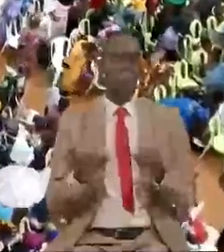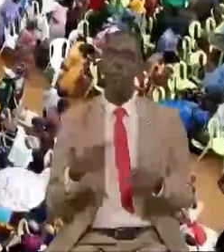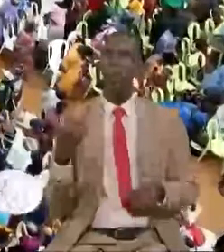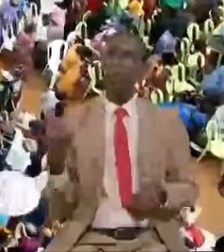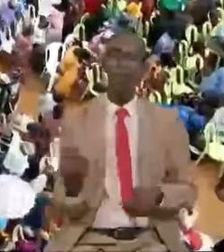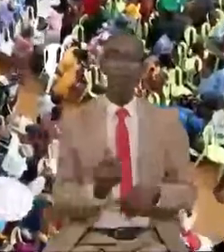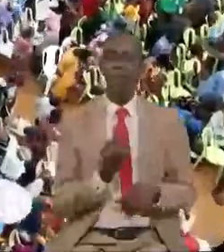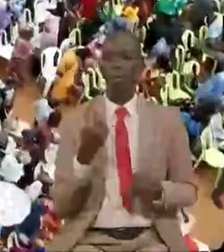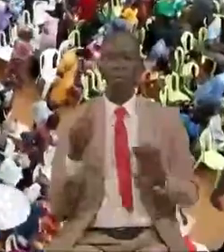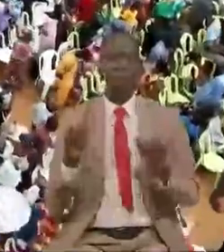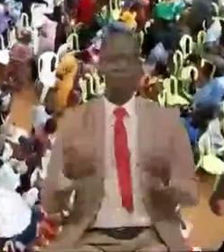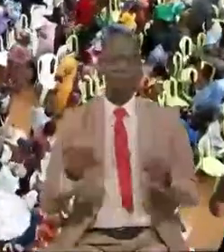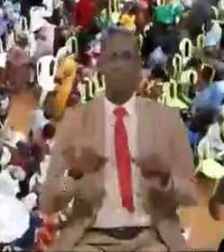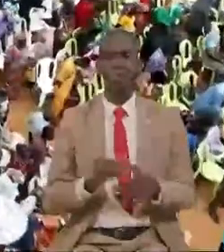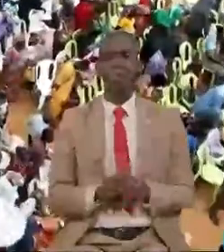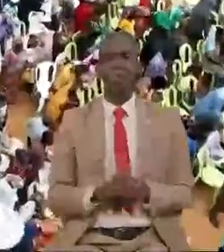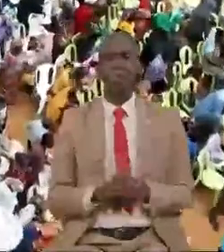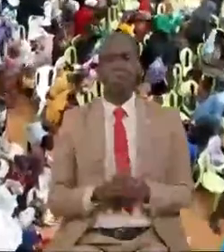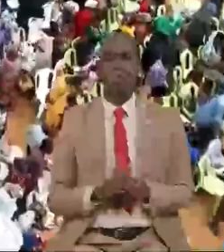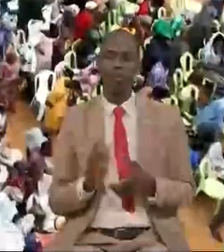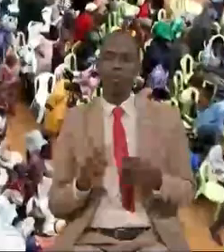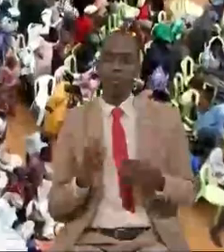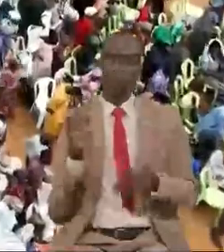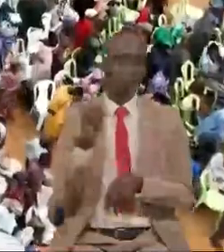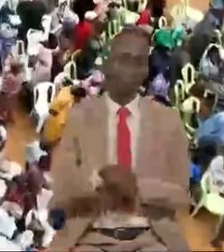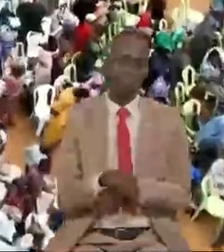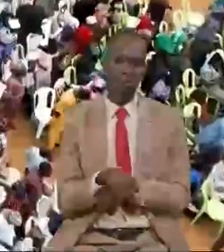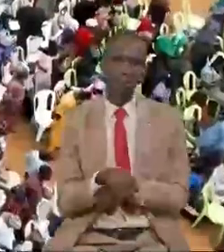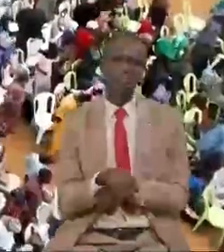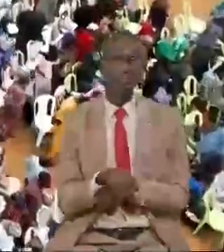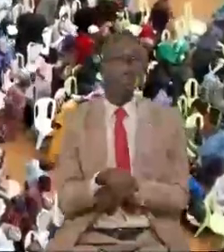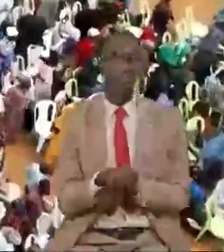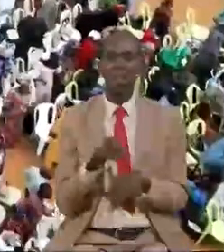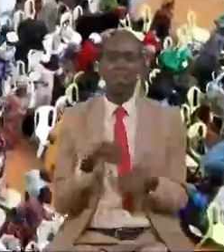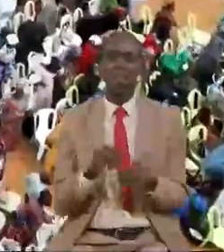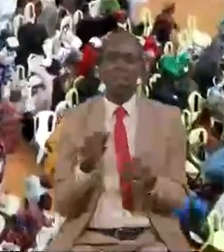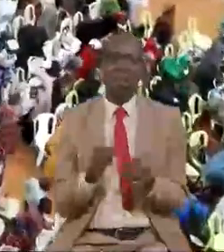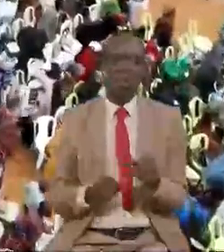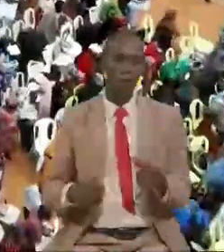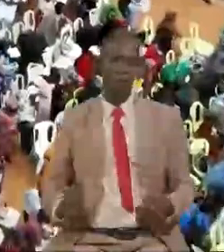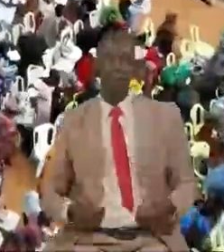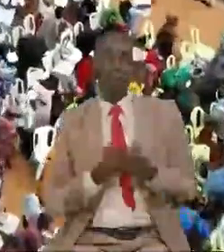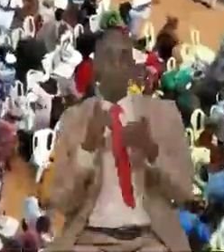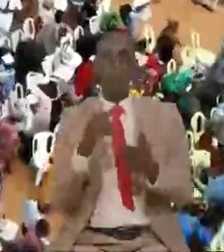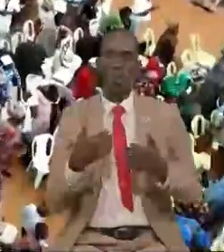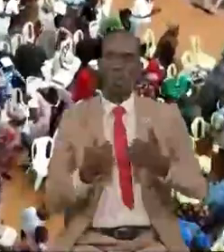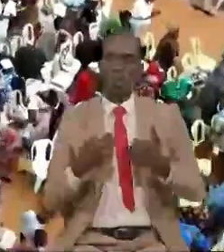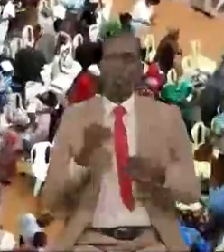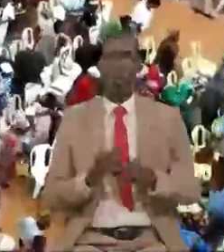capable. De vaincre dans chaque défi auquel tu es confronté dans la